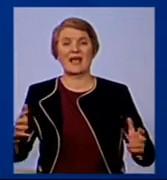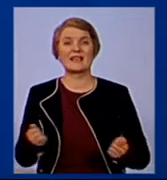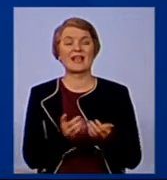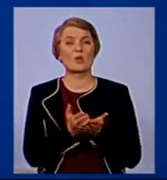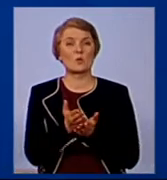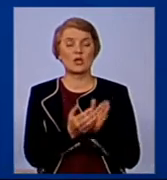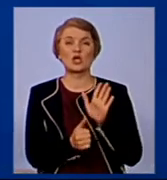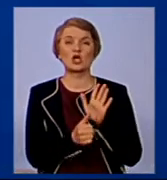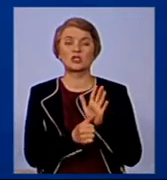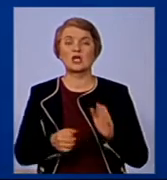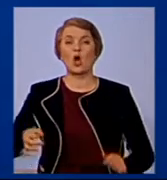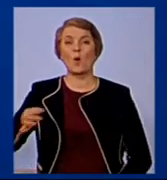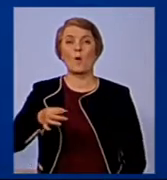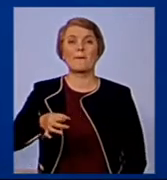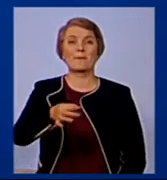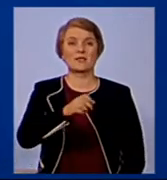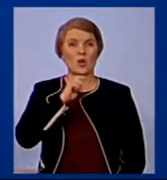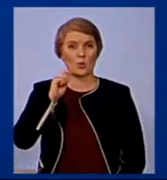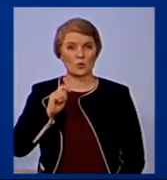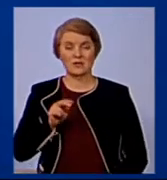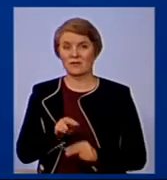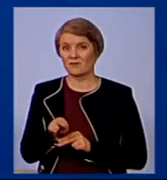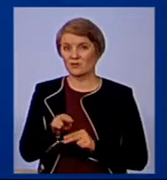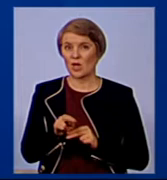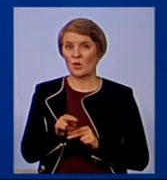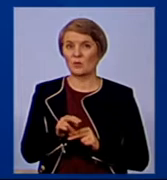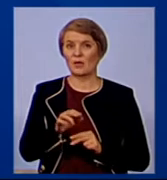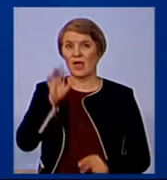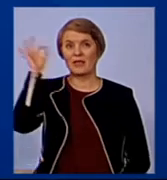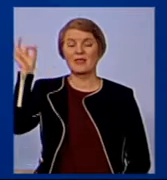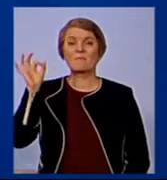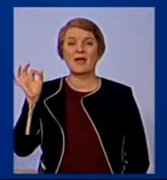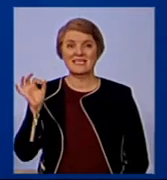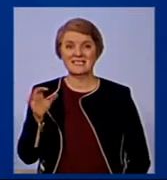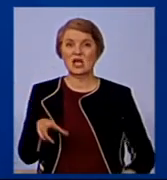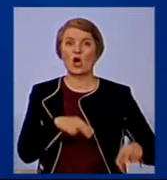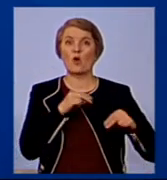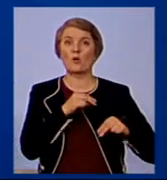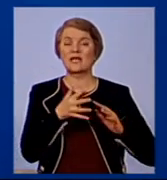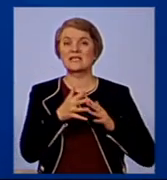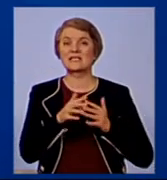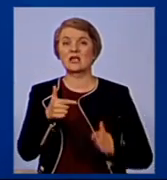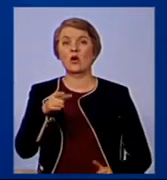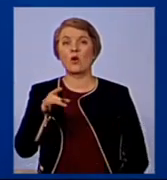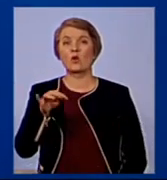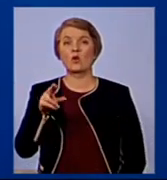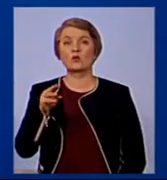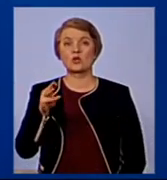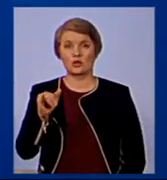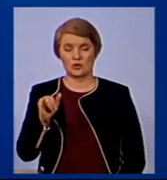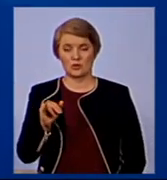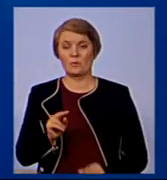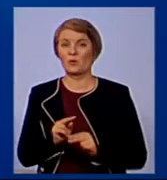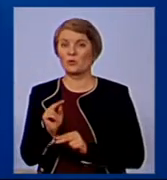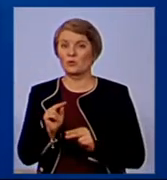Рятувальників із 6 областей України навчають німецькі колеги в селі Городищини подалік Рівного. Надзвичайникам прочитали курси з